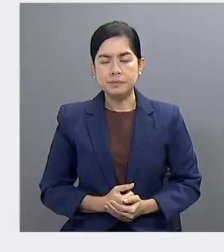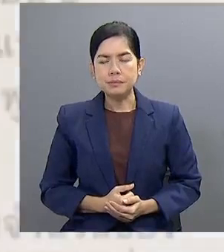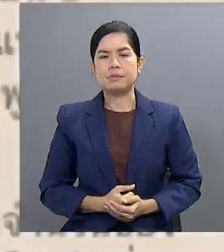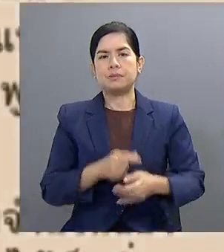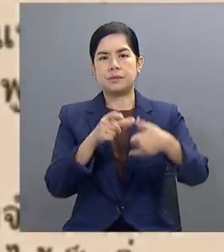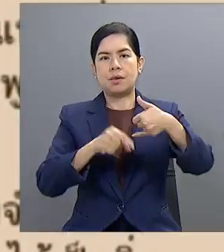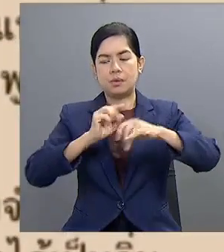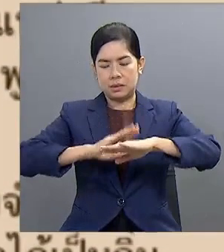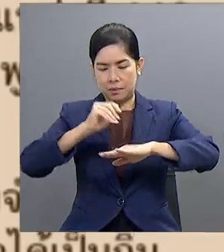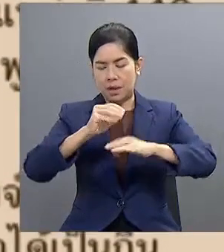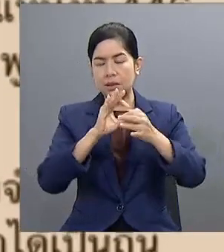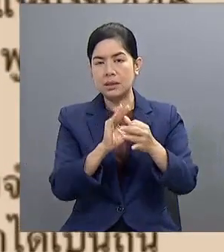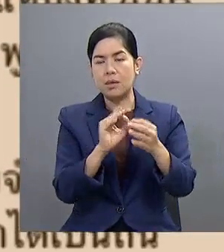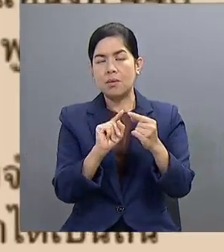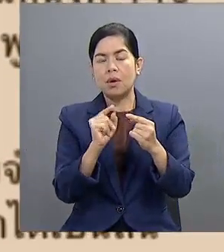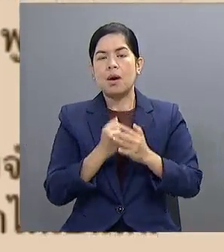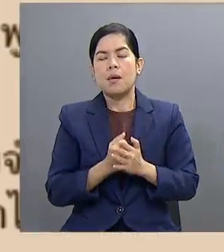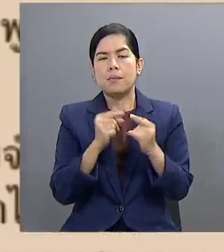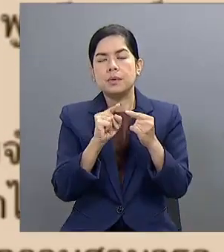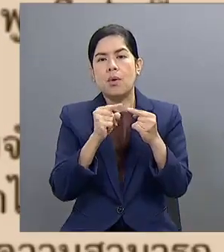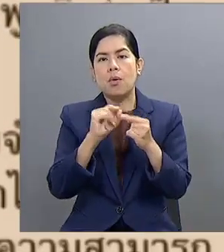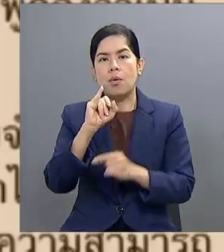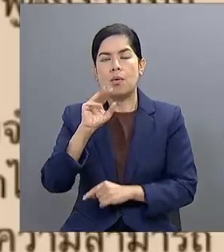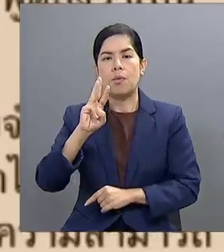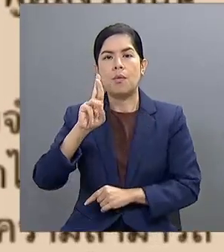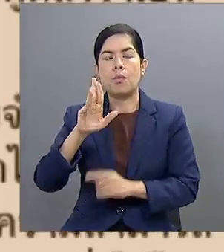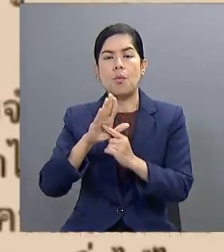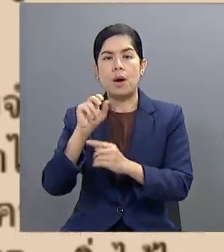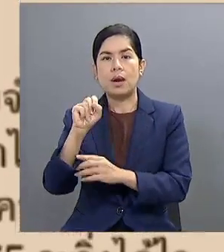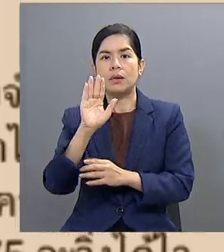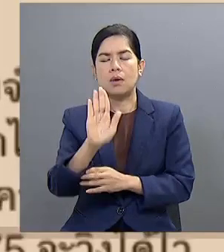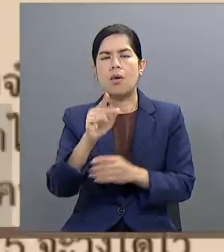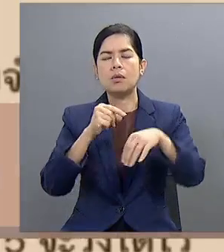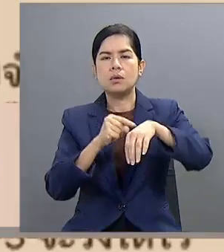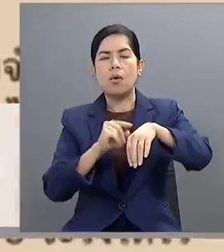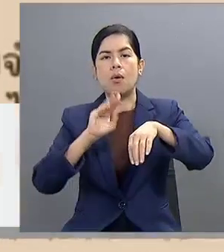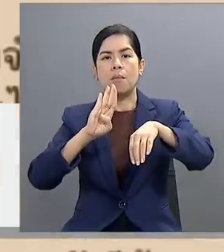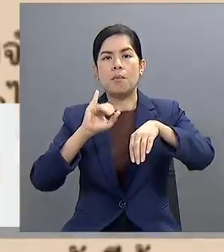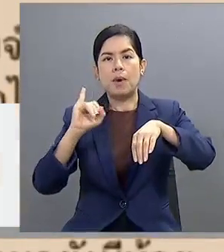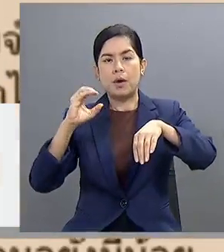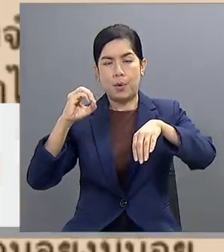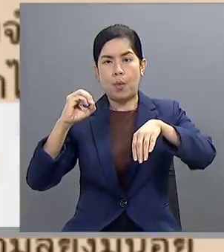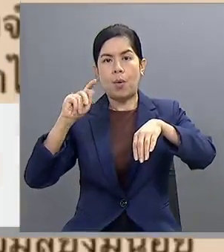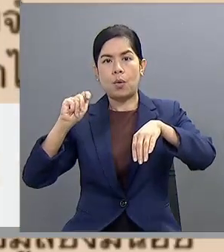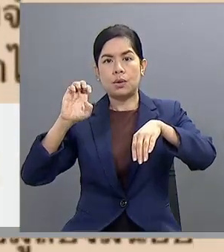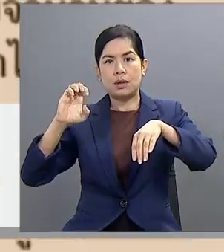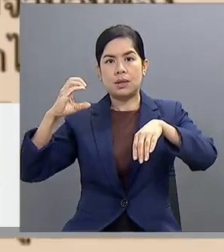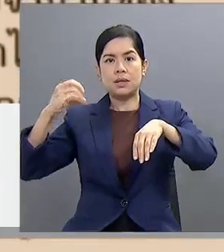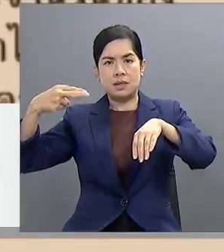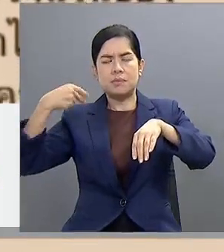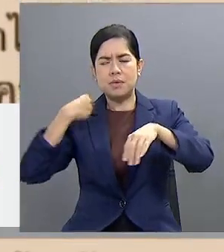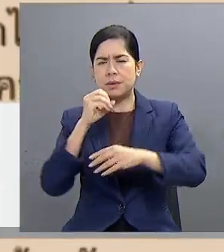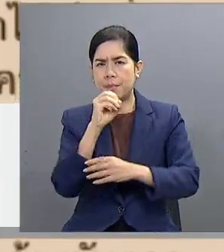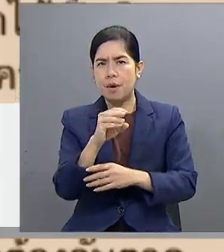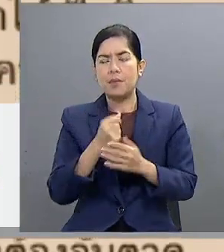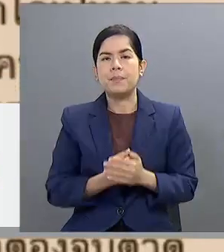จากไบโอเท็คนะคะโพสต์ Facebookหมอบอกว่าอีกไม่นานค่ะอาจารย์คาดว่าไวรัสสายพันธุ์ b